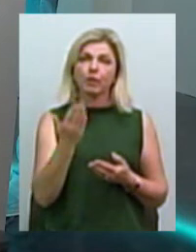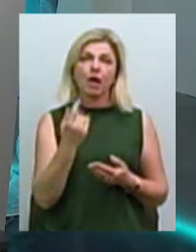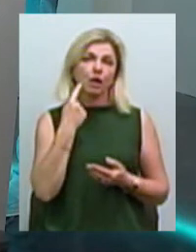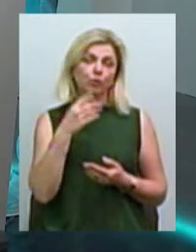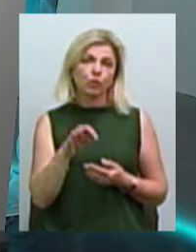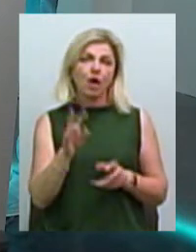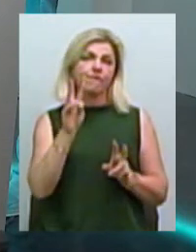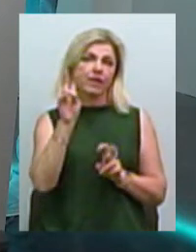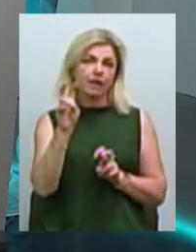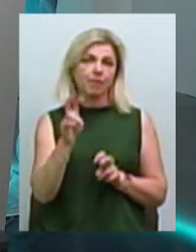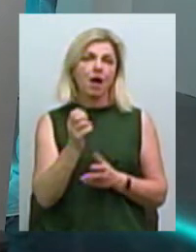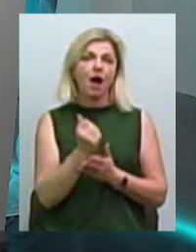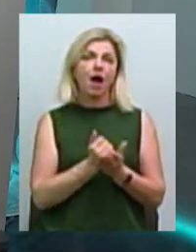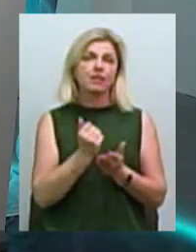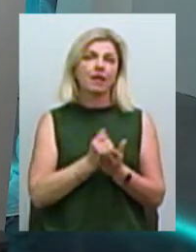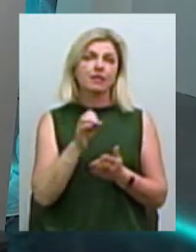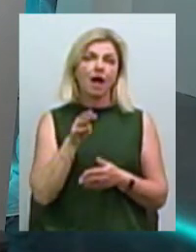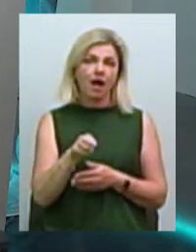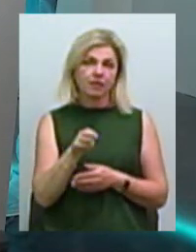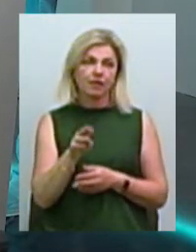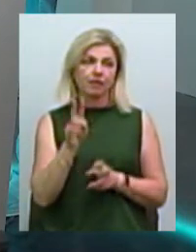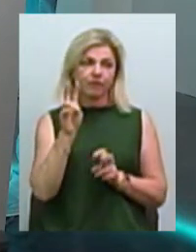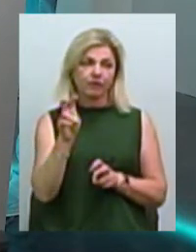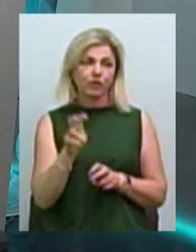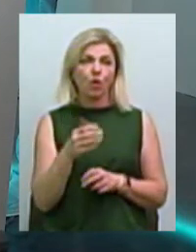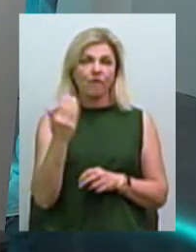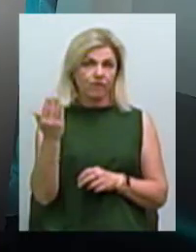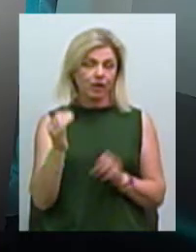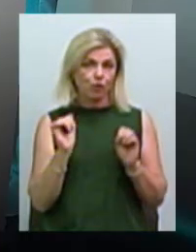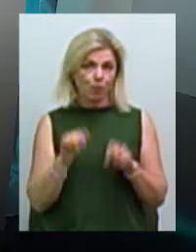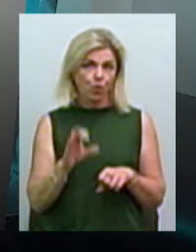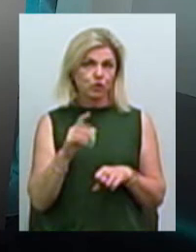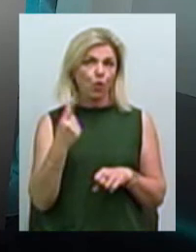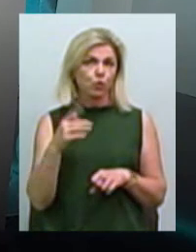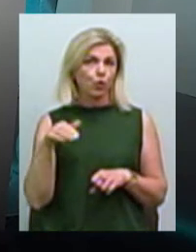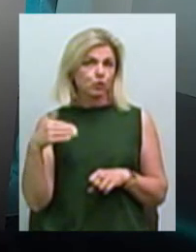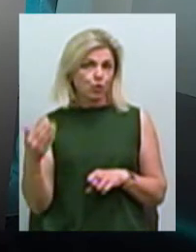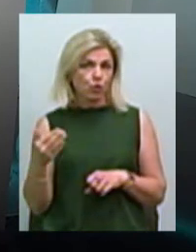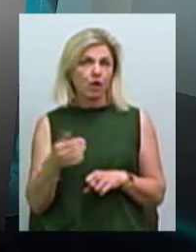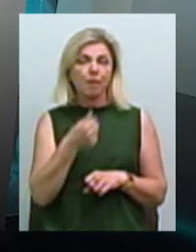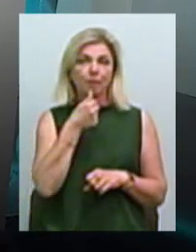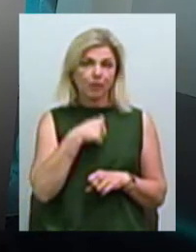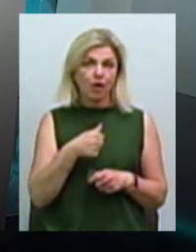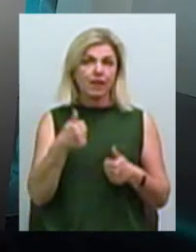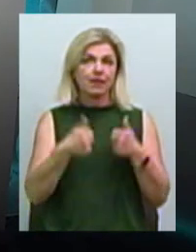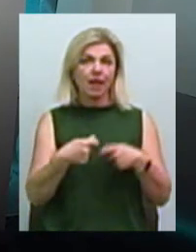недобросовісний підрядник, кандидат в підрядники, він же може з одного боку пройти тендер і потім оголосити